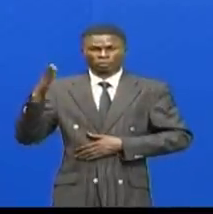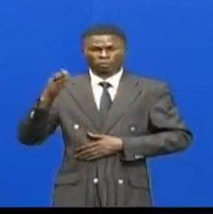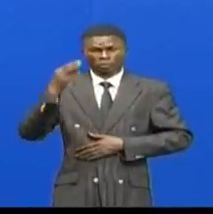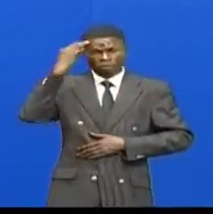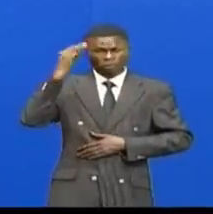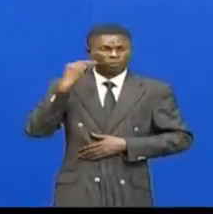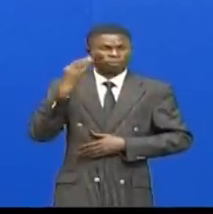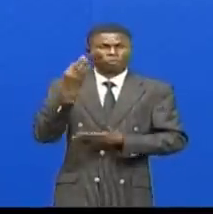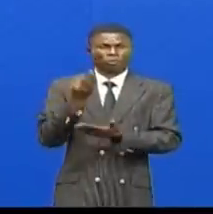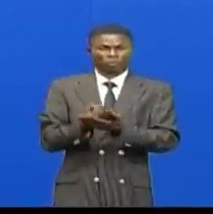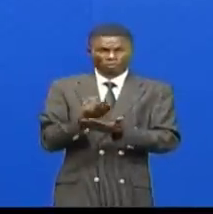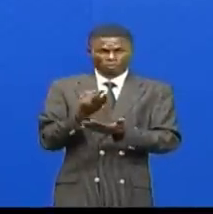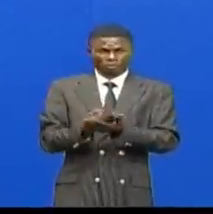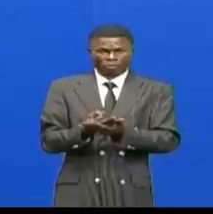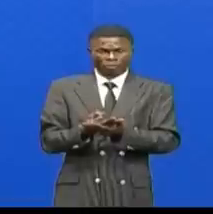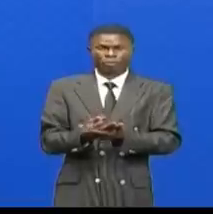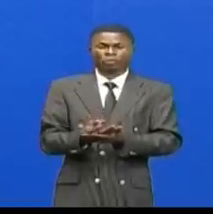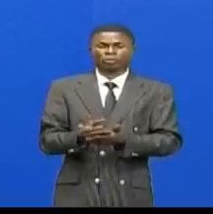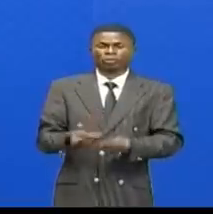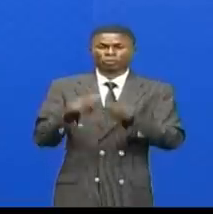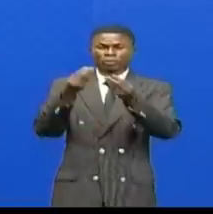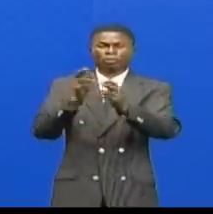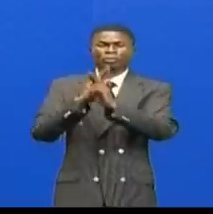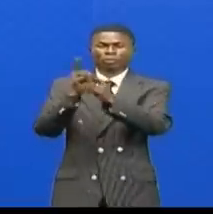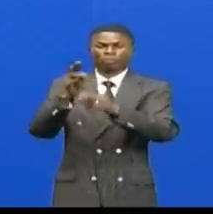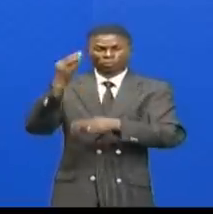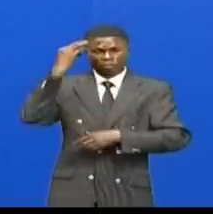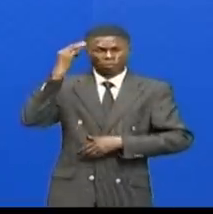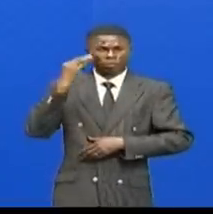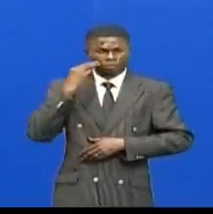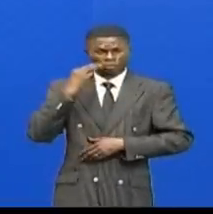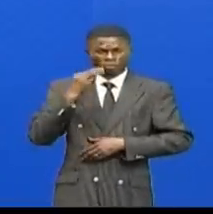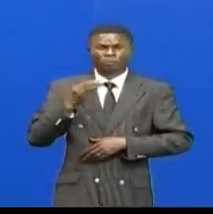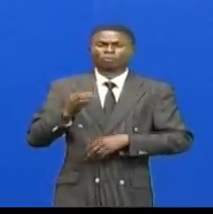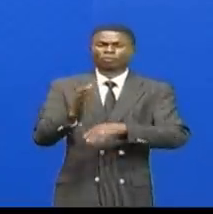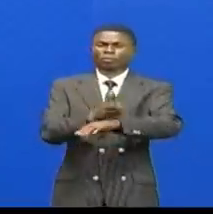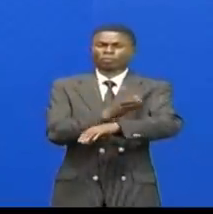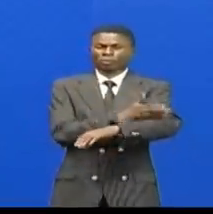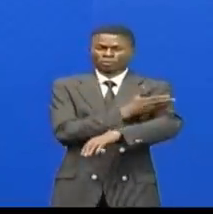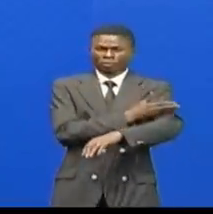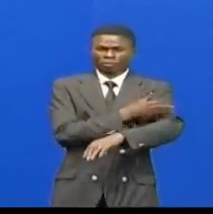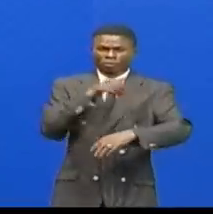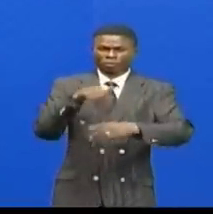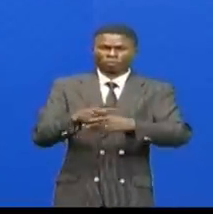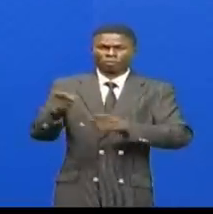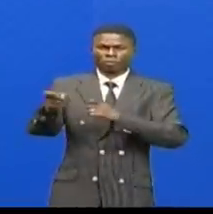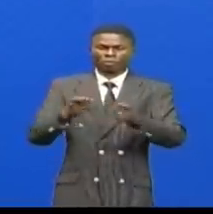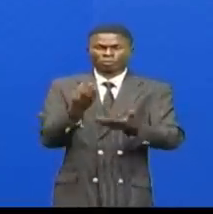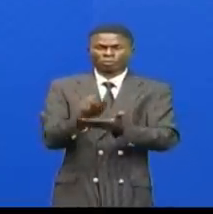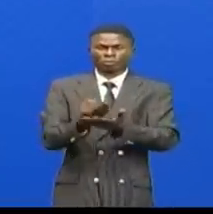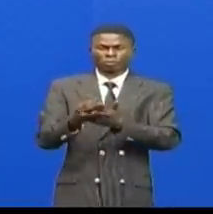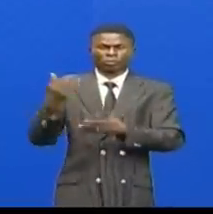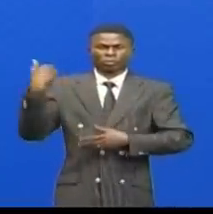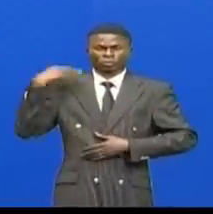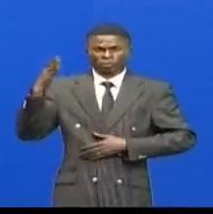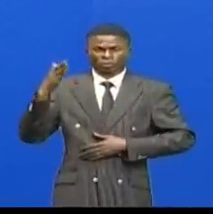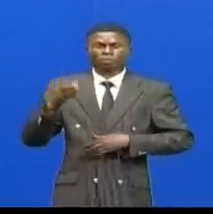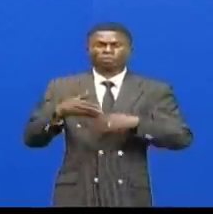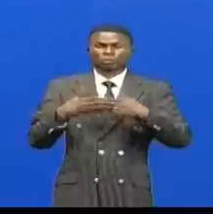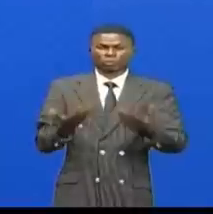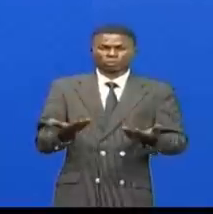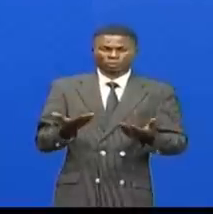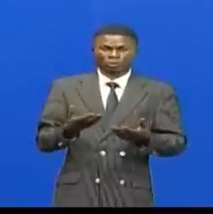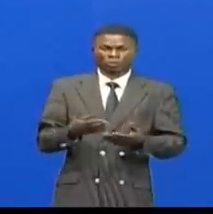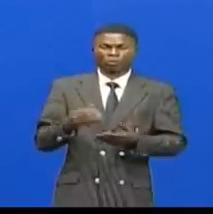des Finances a informé les conseils des performances enregistrées dans la gestion des finances publiques. En effet,